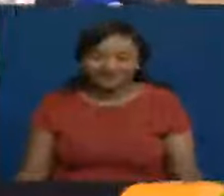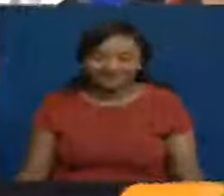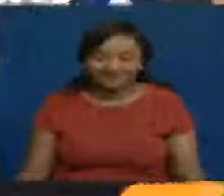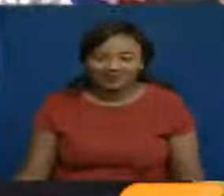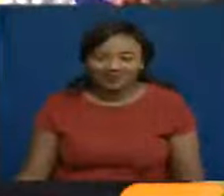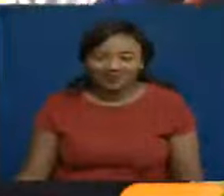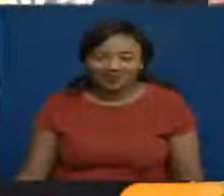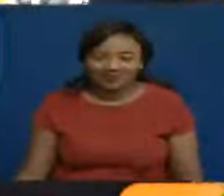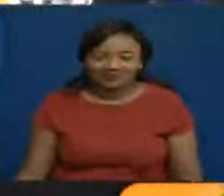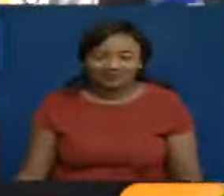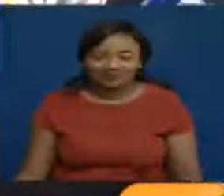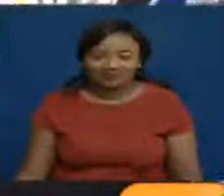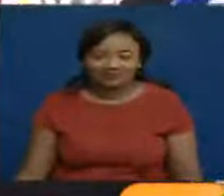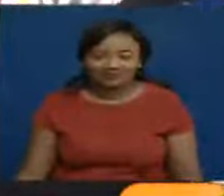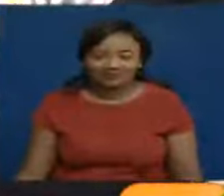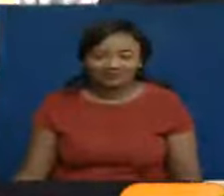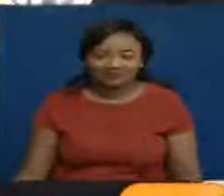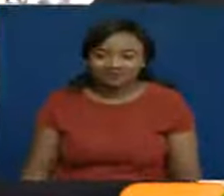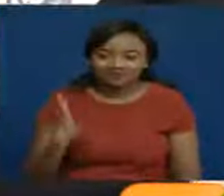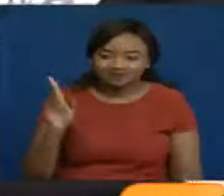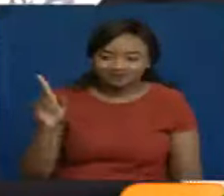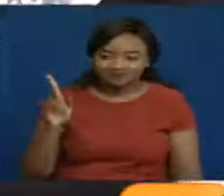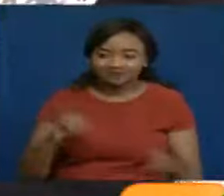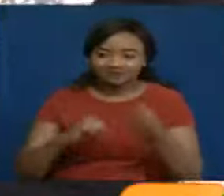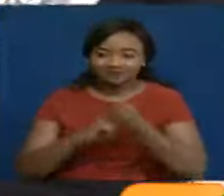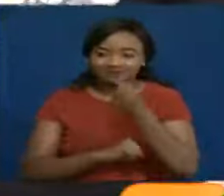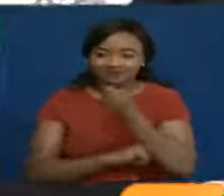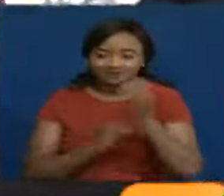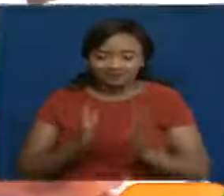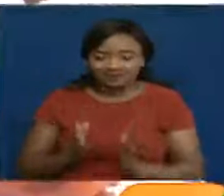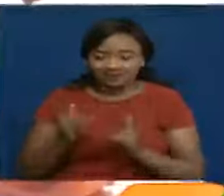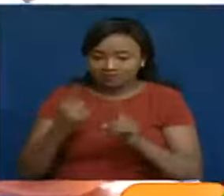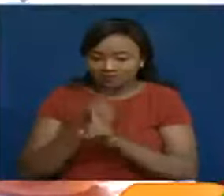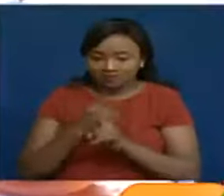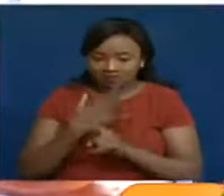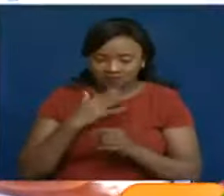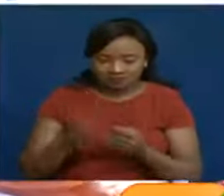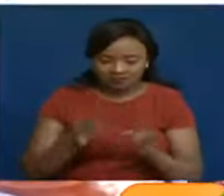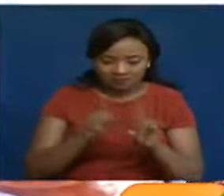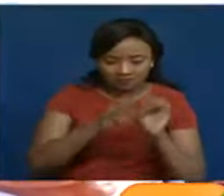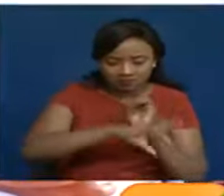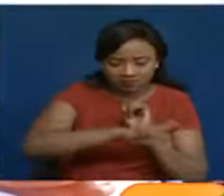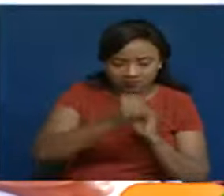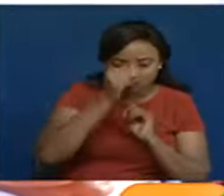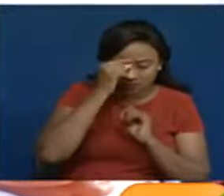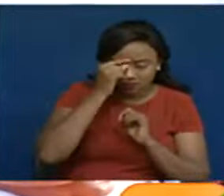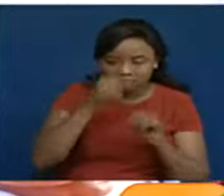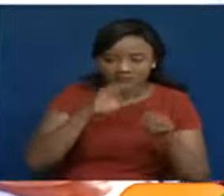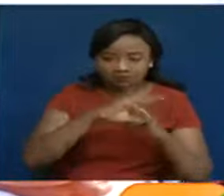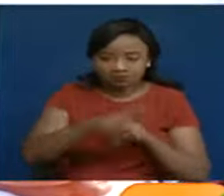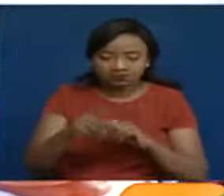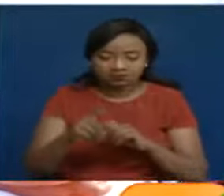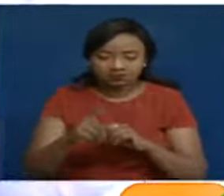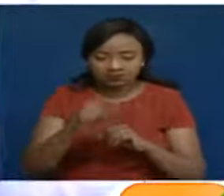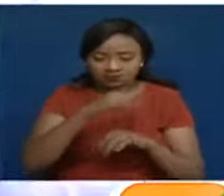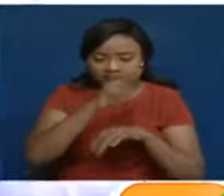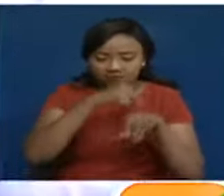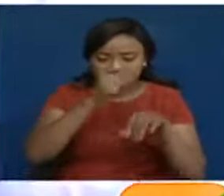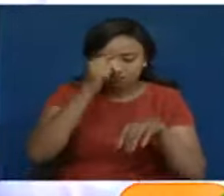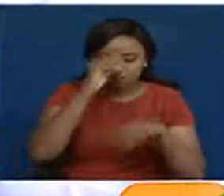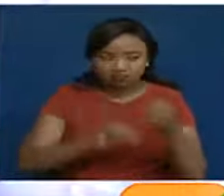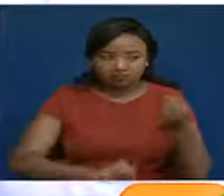machine. Wadau hawa na wahisani wakiitaka serikali kuu na zile za kaunti kuwekeza ili kukabiliana na ongezeko la idadi ya